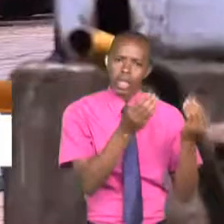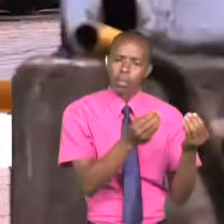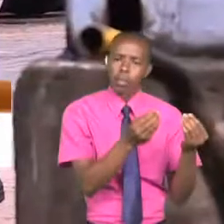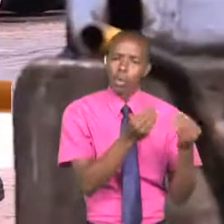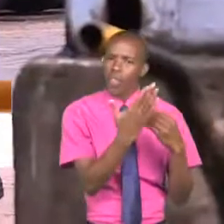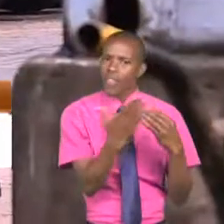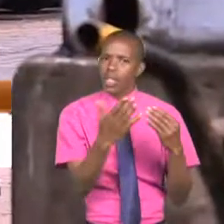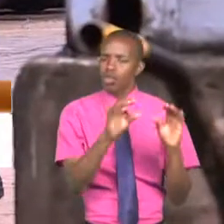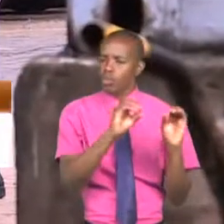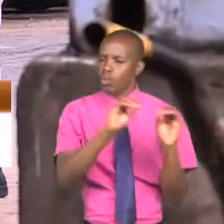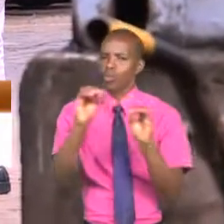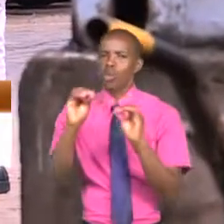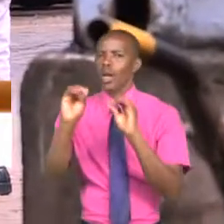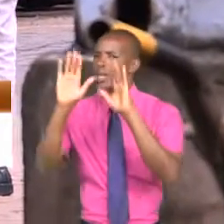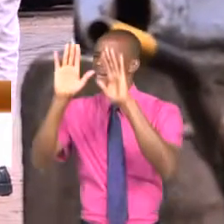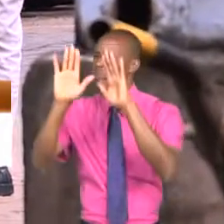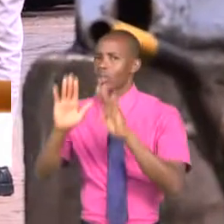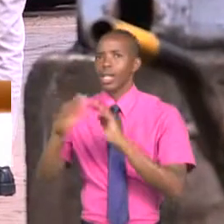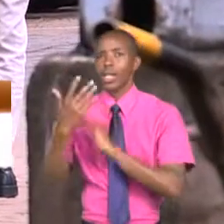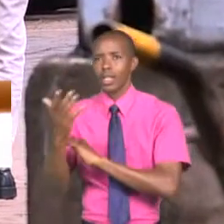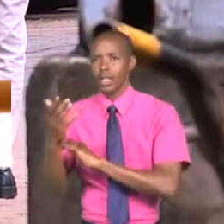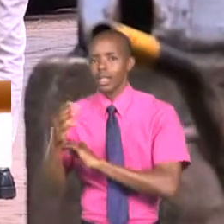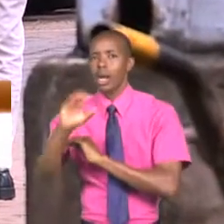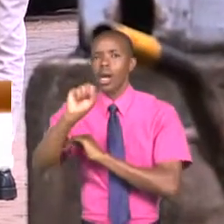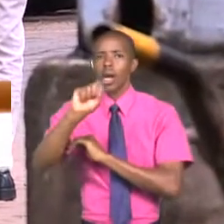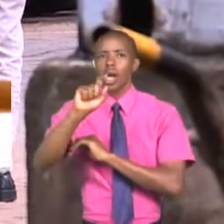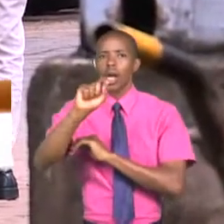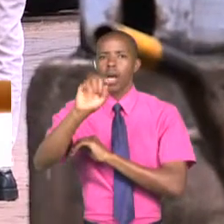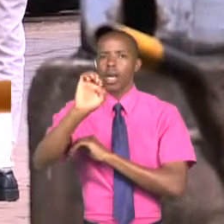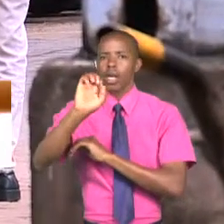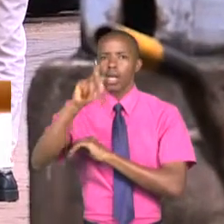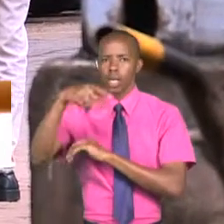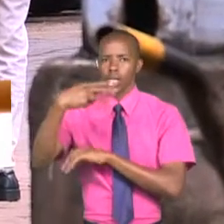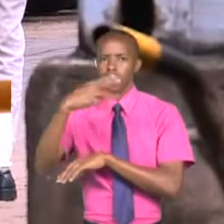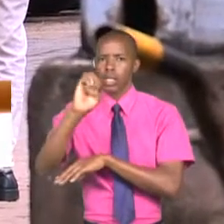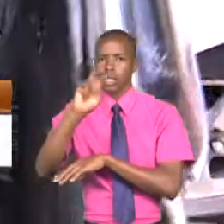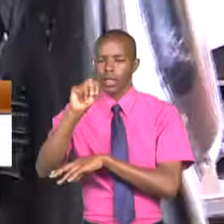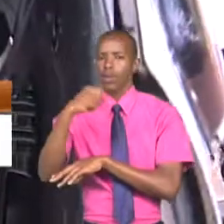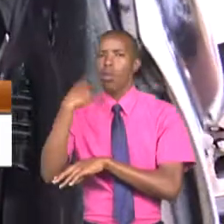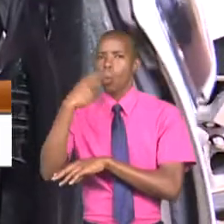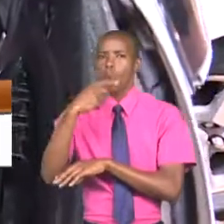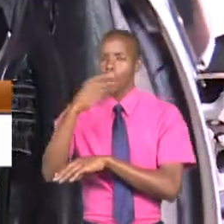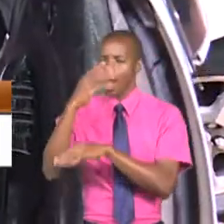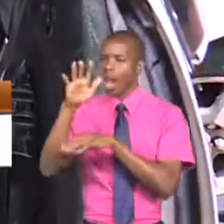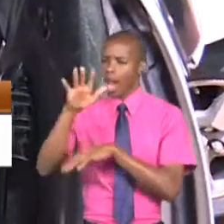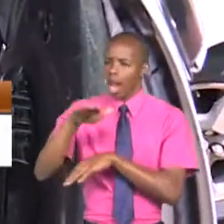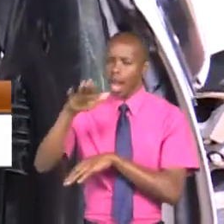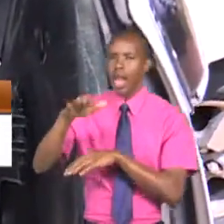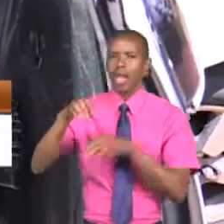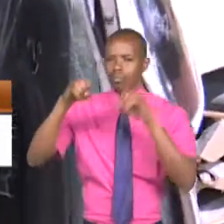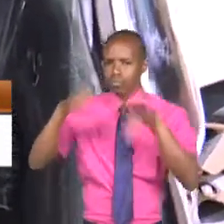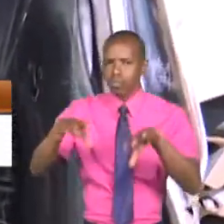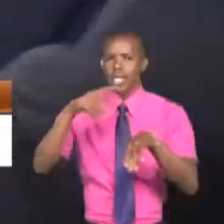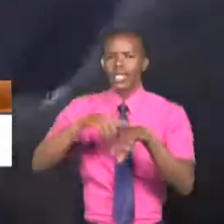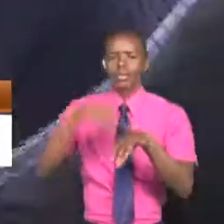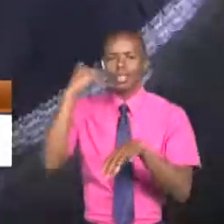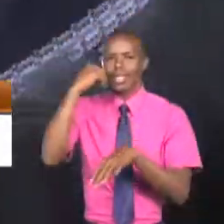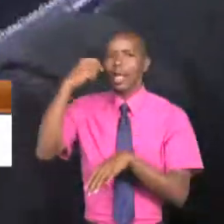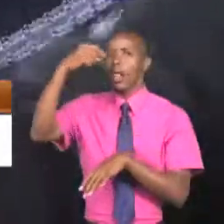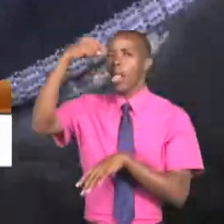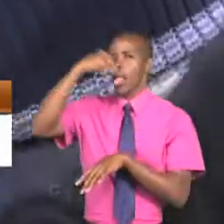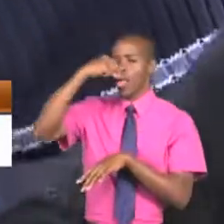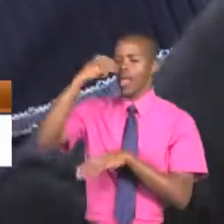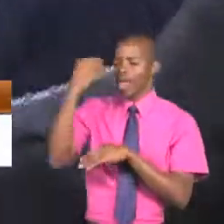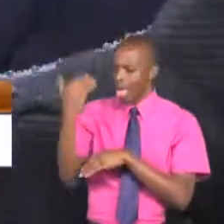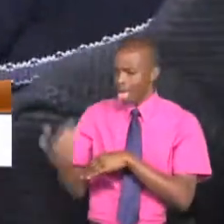gadget. Stephen ambaye alipoteza mguu wake kutokana na ugonjwa wa kupooza au polio akiwa mchanga,